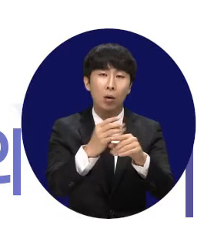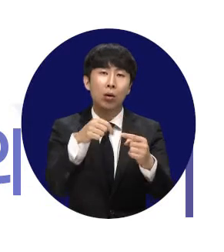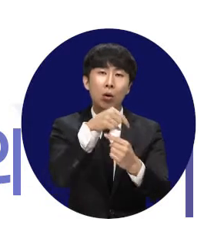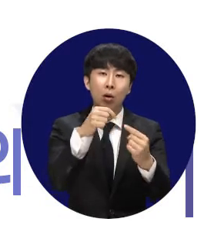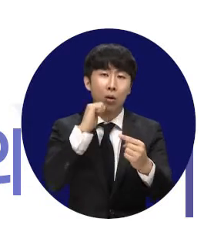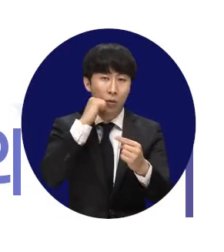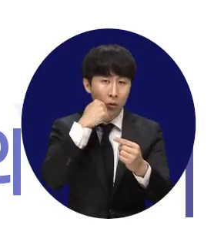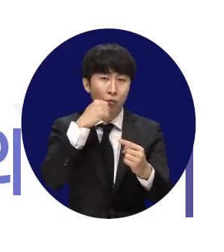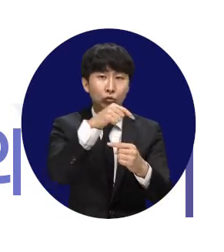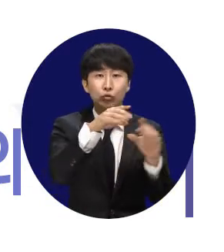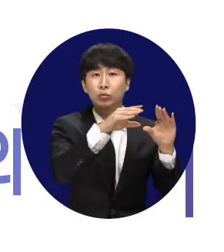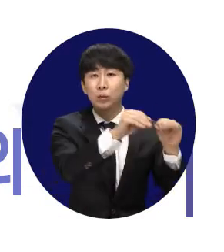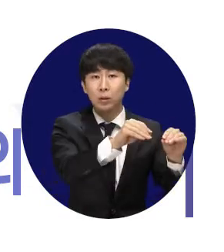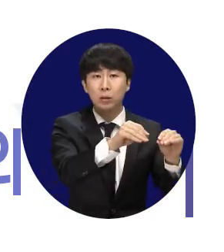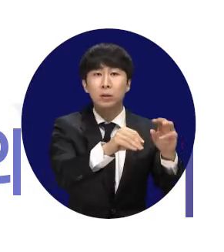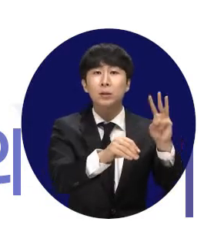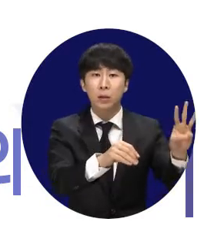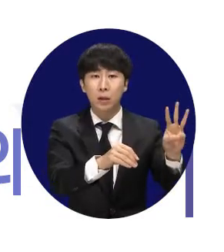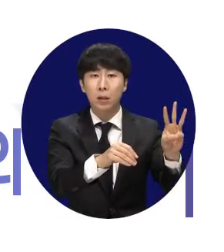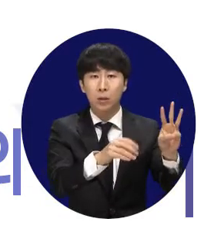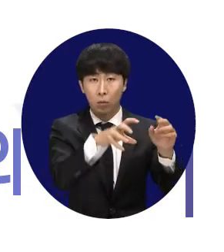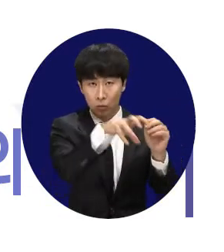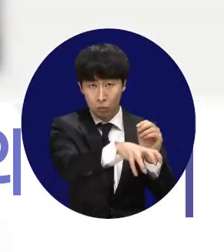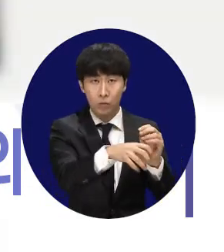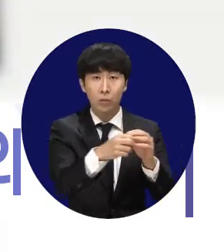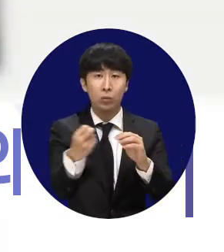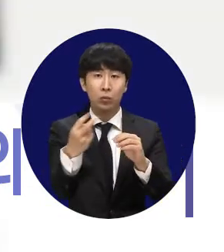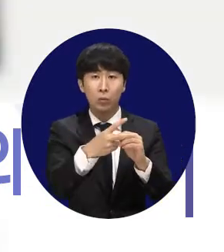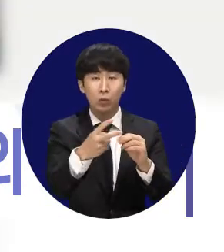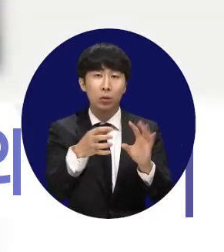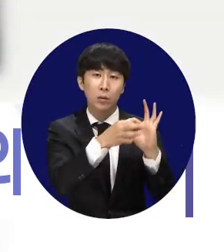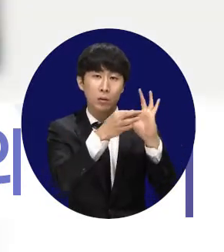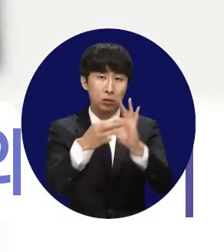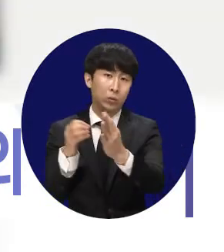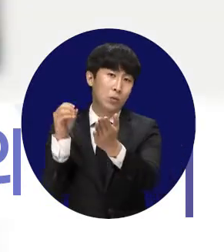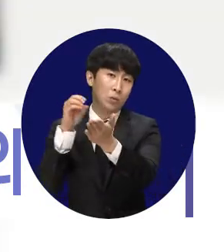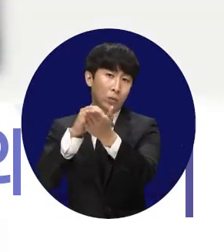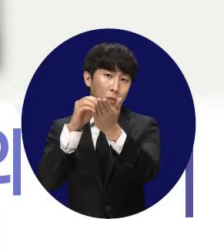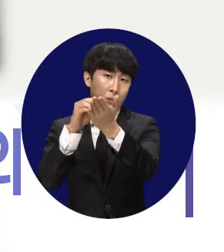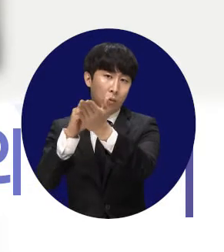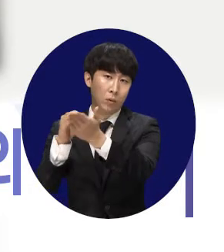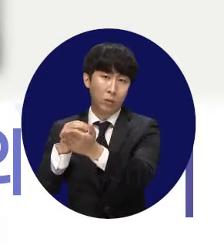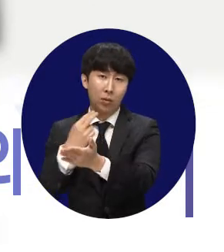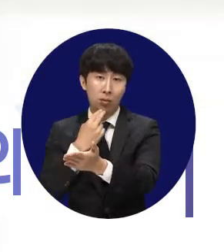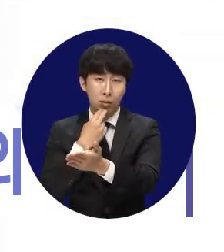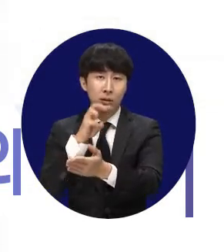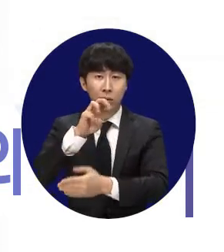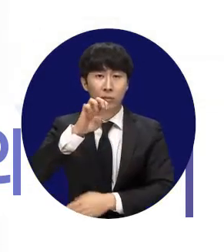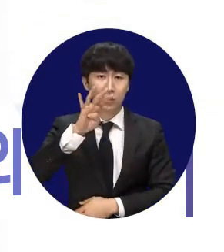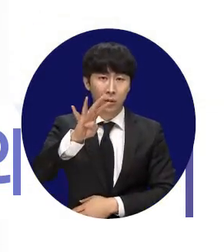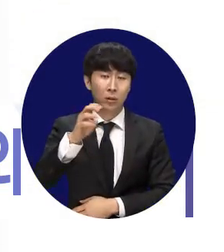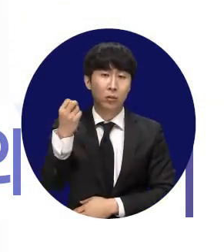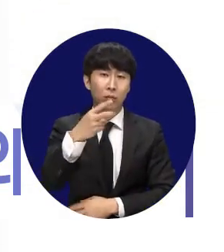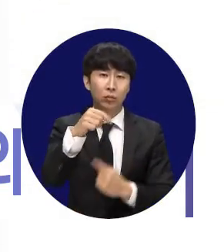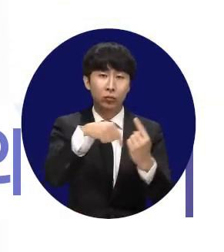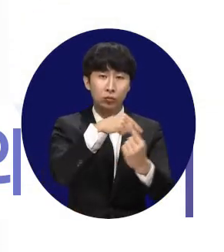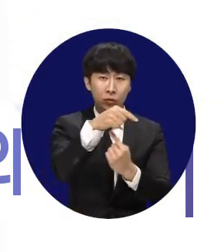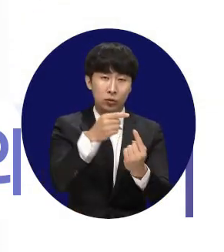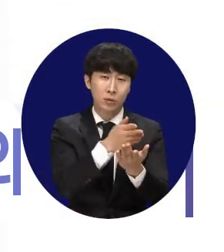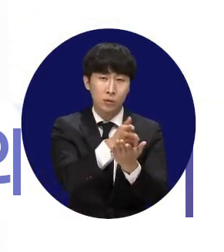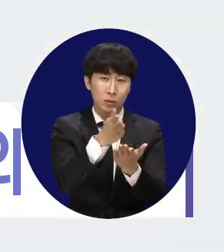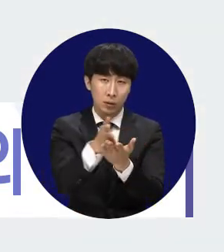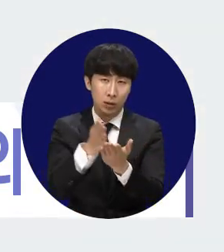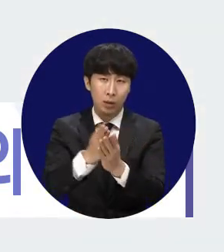3개사, 지속적으로 보도를 업데이트하지 않거나 운영을 일시 중단한 34개사, 운영 양태가 달라진 75개사